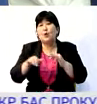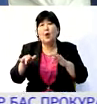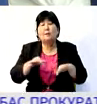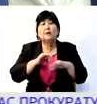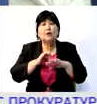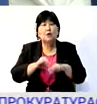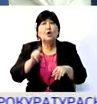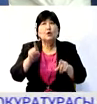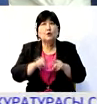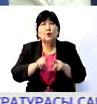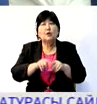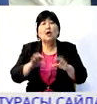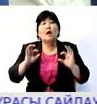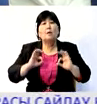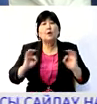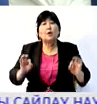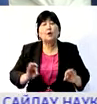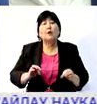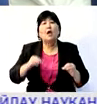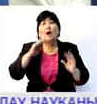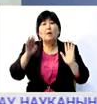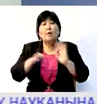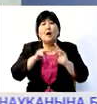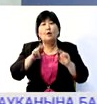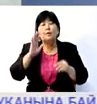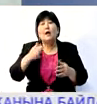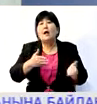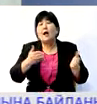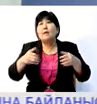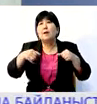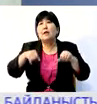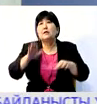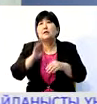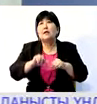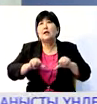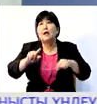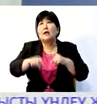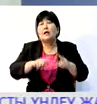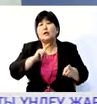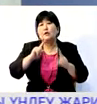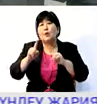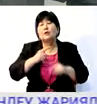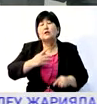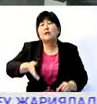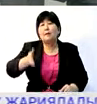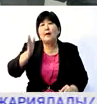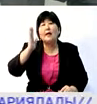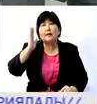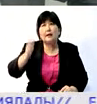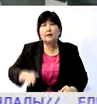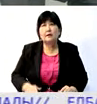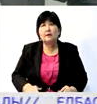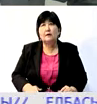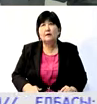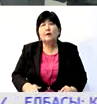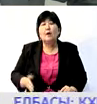жүргізілуде. Сондай-ақ прокуратураның да бақылауында болмақ. Қабылданған шешім кеңестің келесі отырысында баяндалады. Өткен жылдар енді